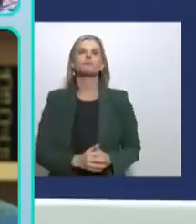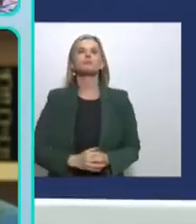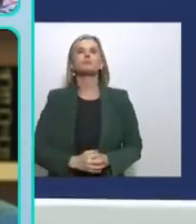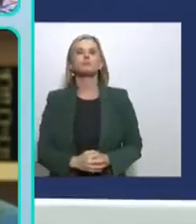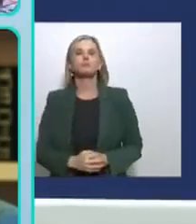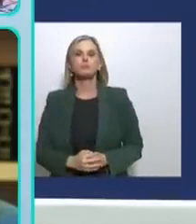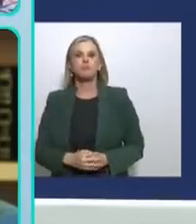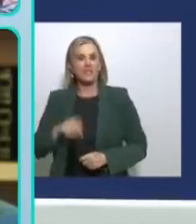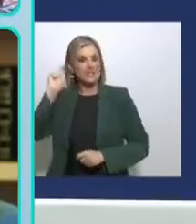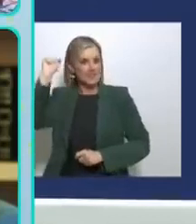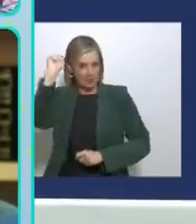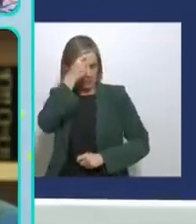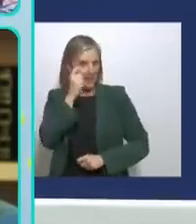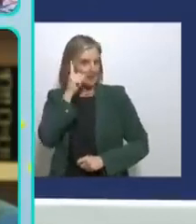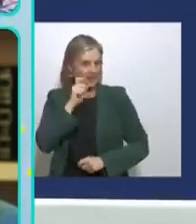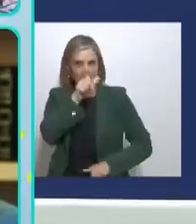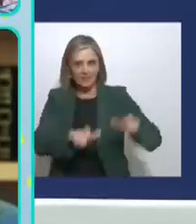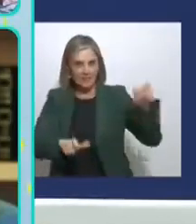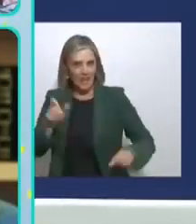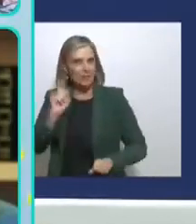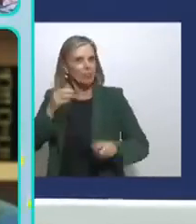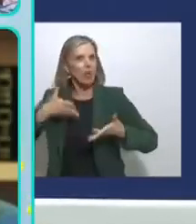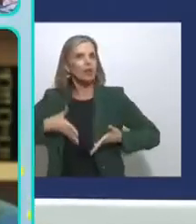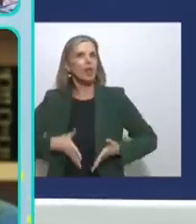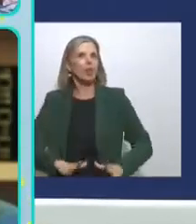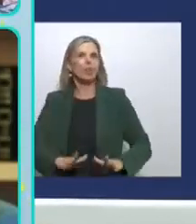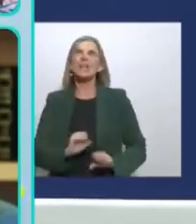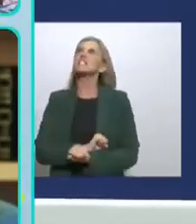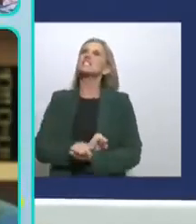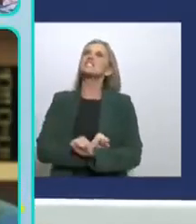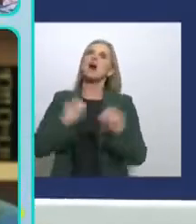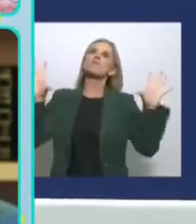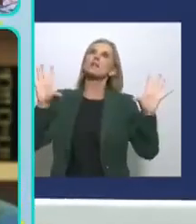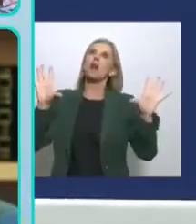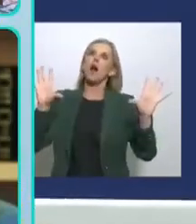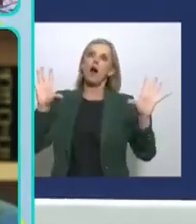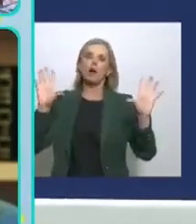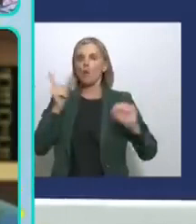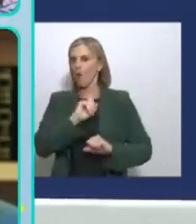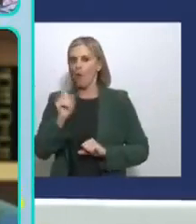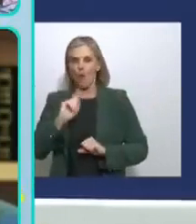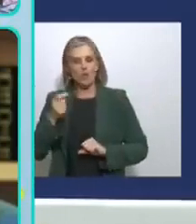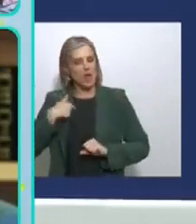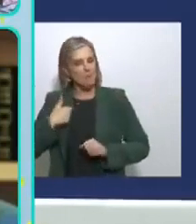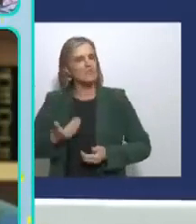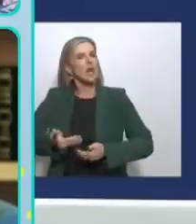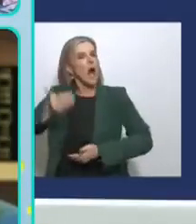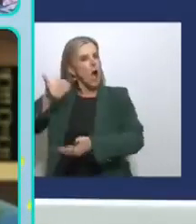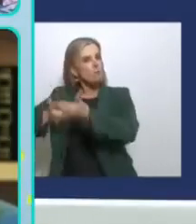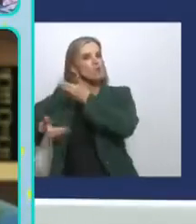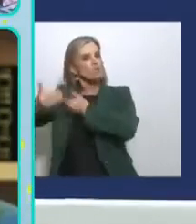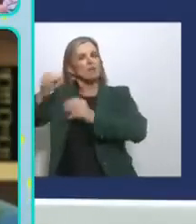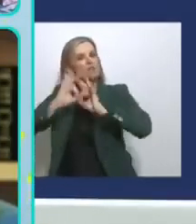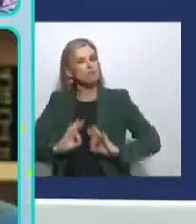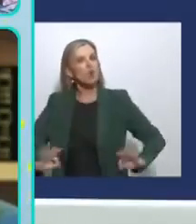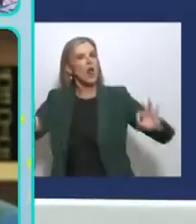μία-δύο εβδομάδες προεκλογικού αγώνα, πιθανόν το κόμμα αυτό που δεν το έχει πάρει καμπάρι κανένας μας, παρά μόνο οι άνθρωποι που θαυμάζουν τον Ηλία